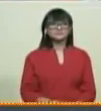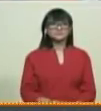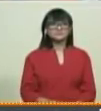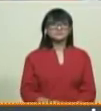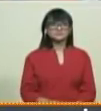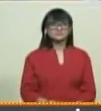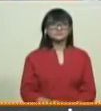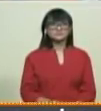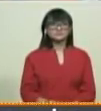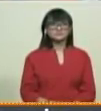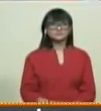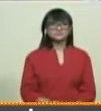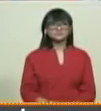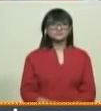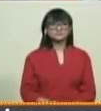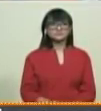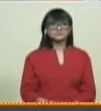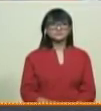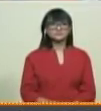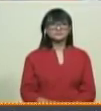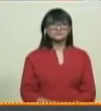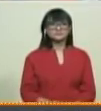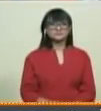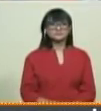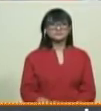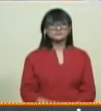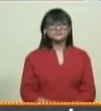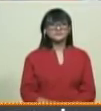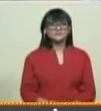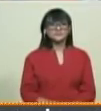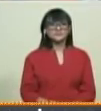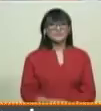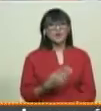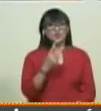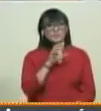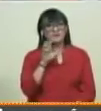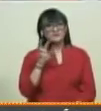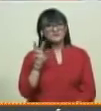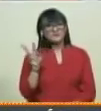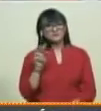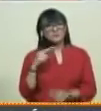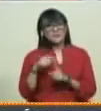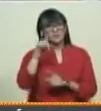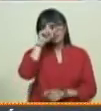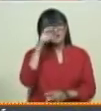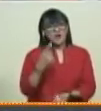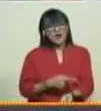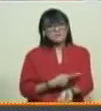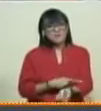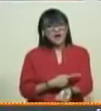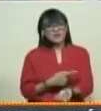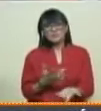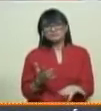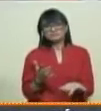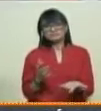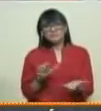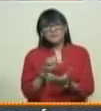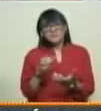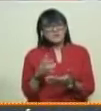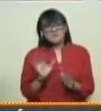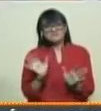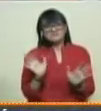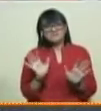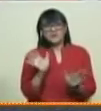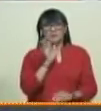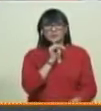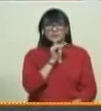gidereceğiz. Nosotros, como dos países hermanos, vamos a eliminar todos los problemas. Ben size dua